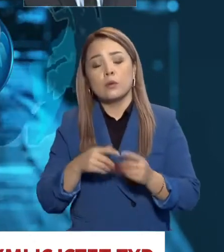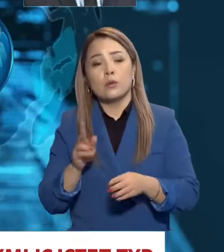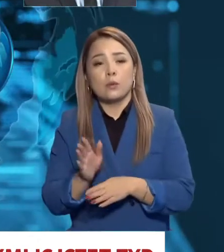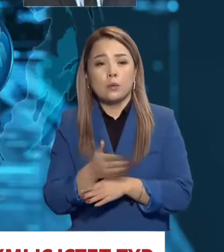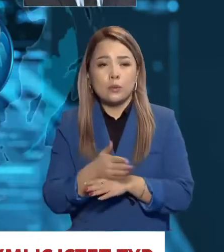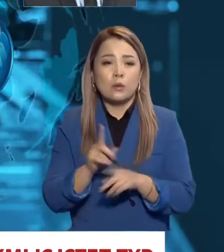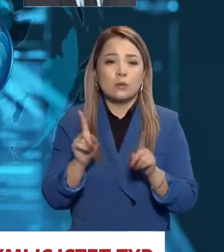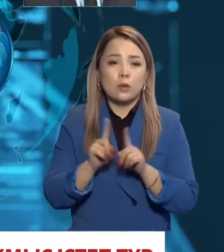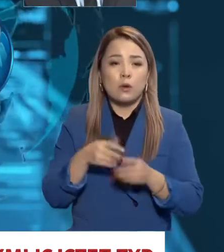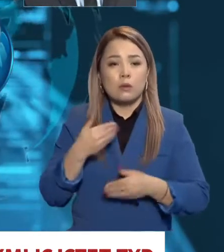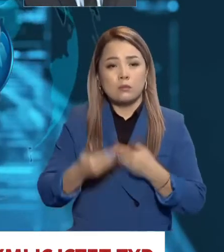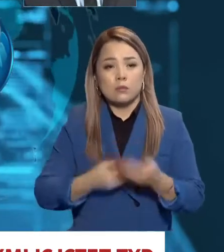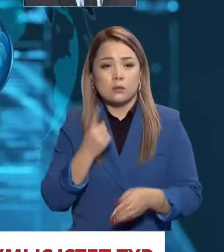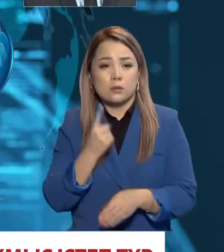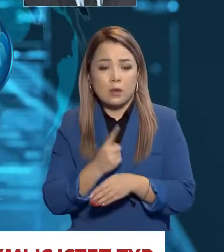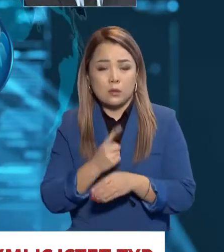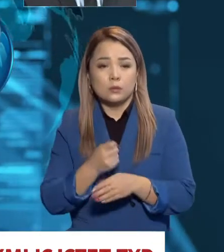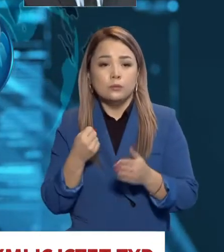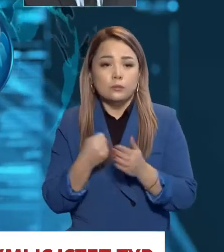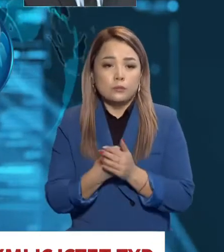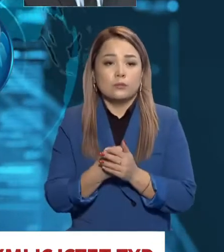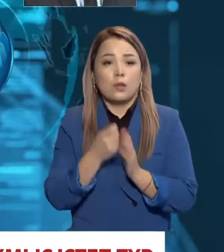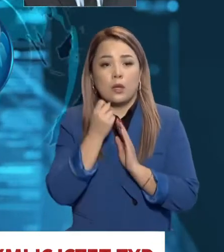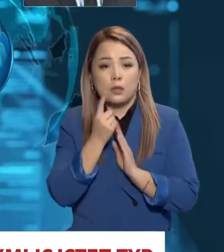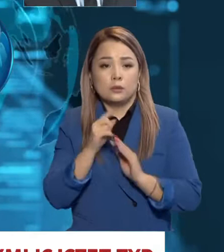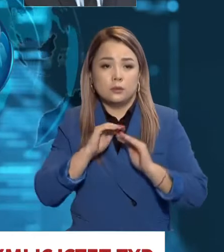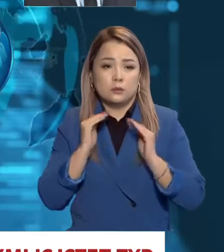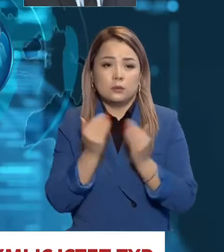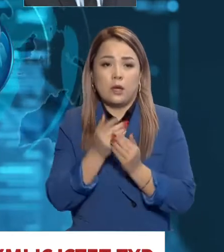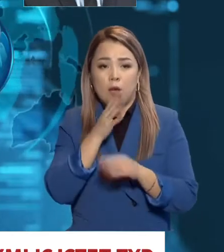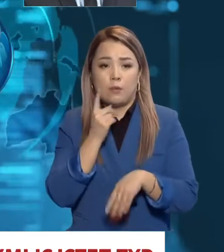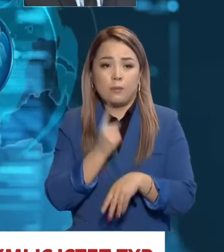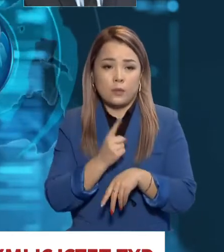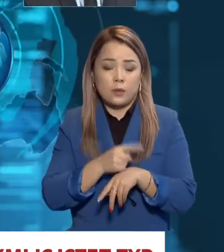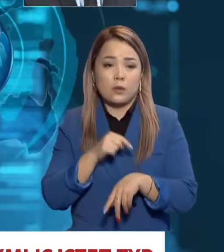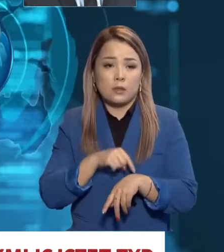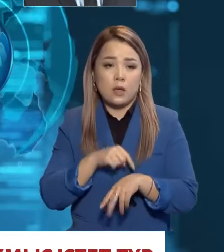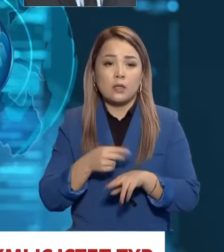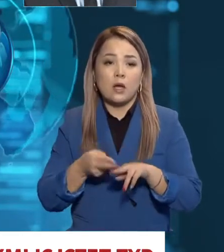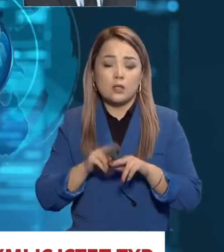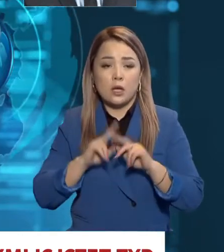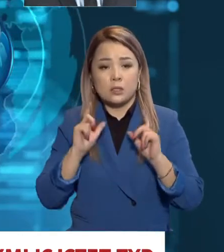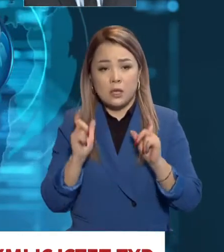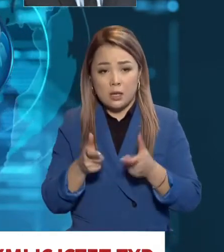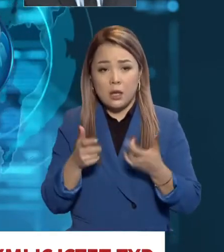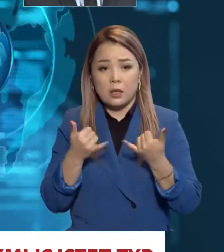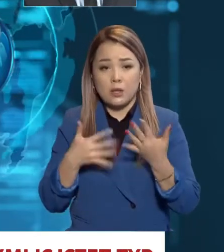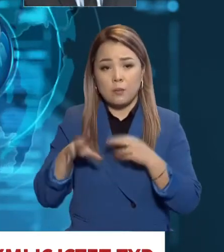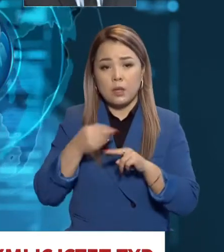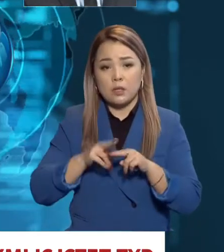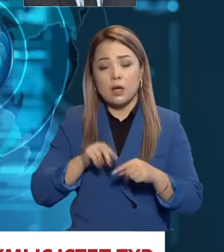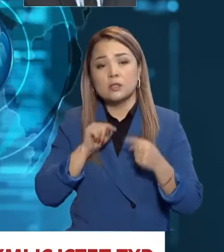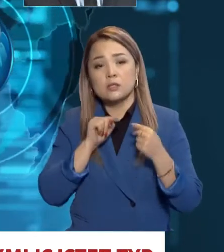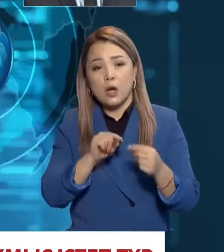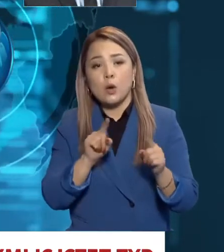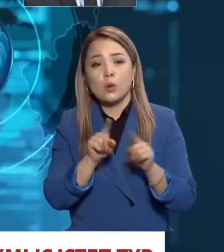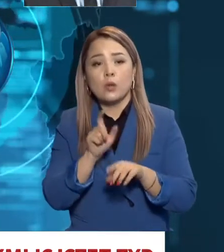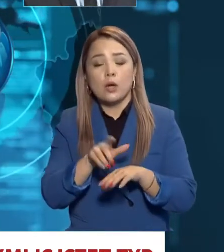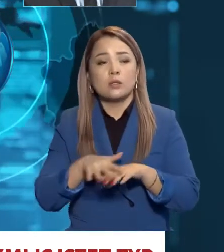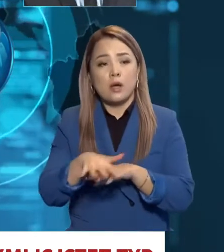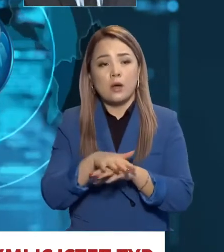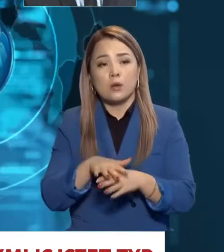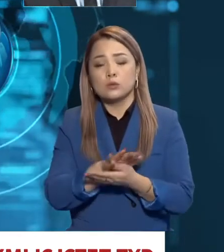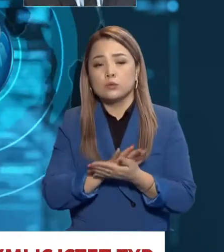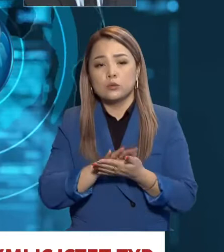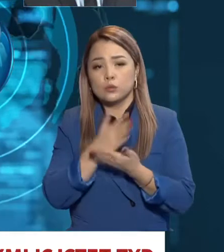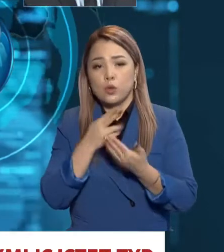болмайды. Қарағандының өзінде түні бойы 20 экипаж қоғам тыныштығын күзетеді. Айта кету керек, бұған дейін наразылық танытқан еңбек ұжымдары да дәл